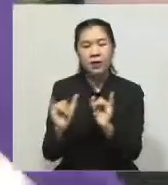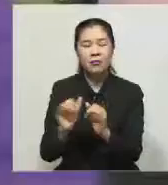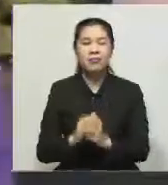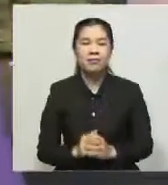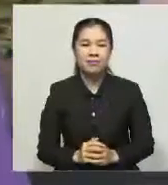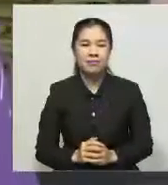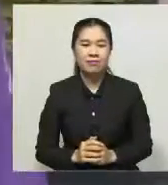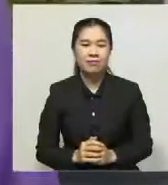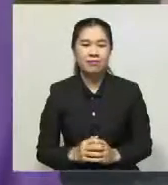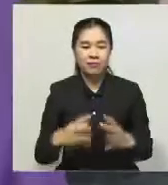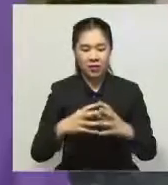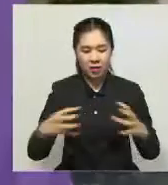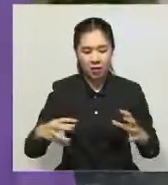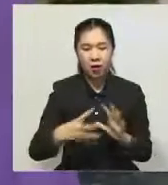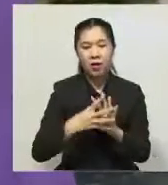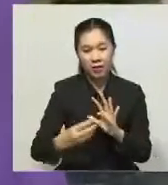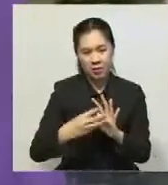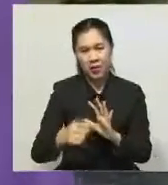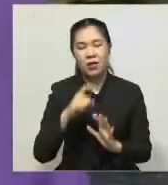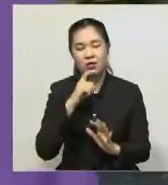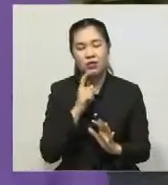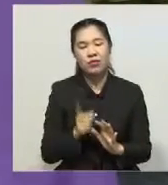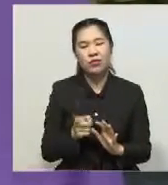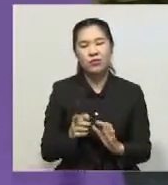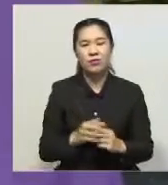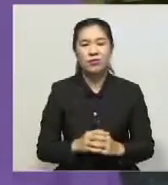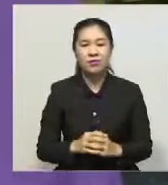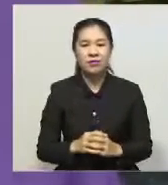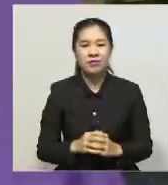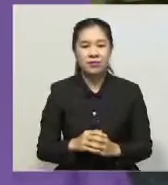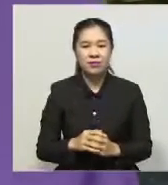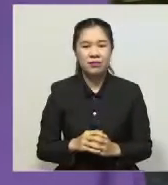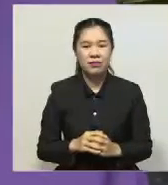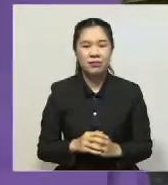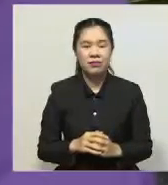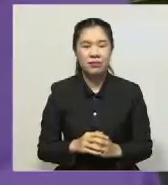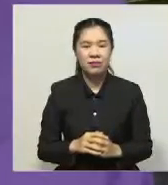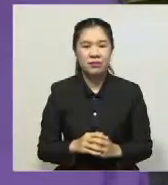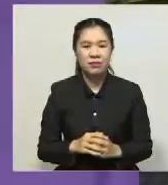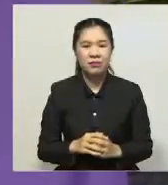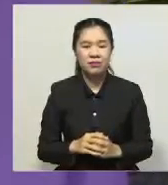ขาก็ระบายให้เราอยู่พอมันเยอะเขาก็ปล่อยลงแม่น้ำไป